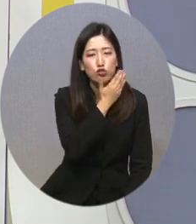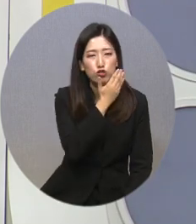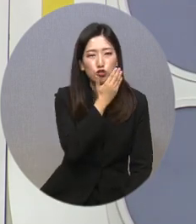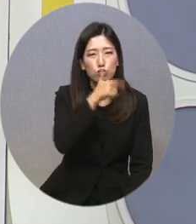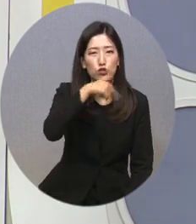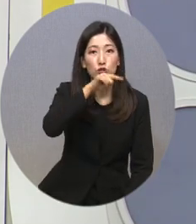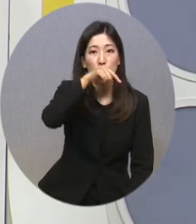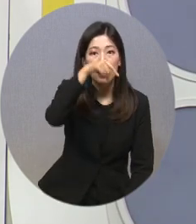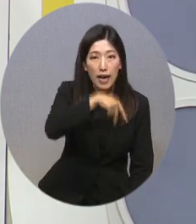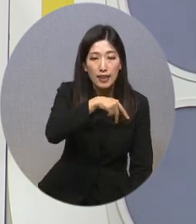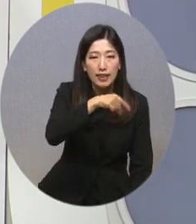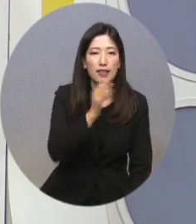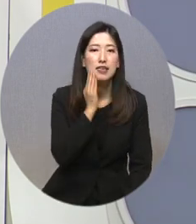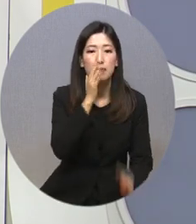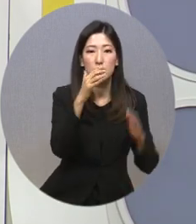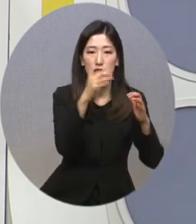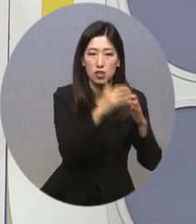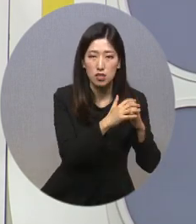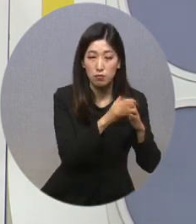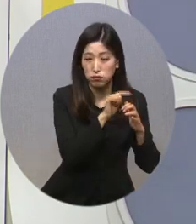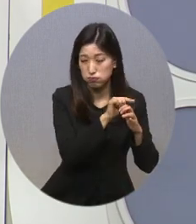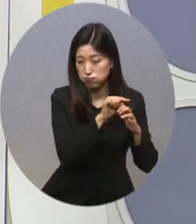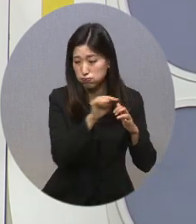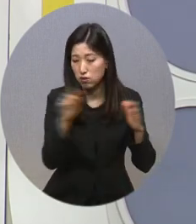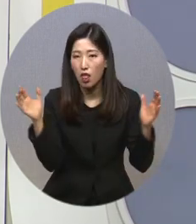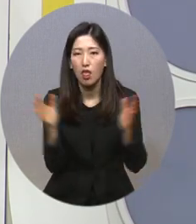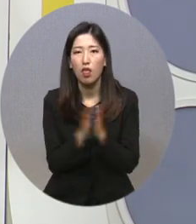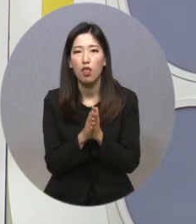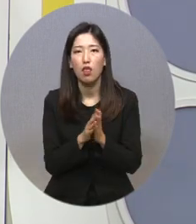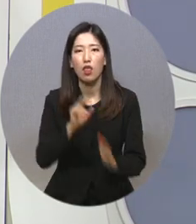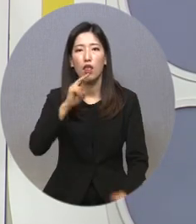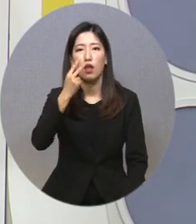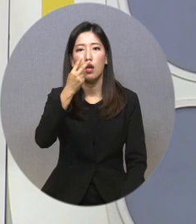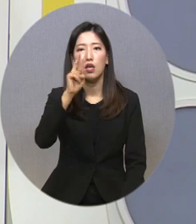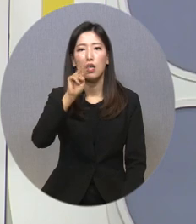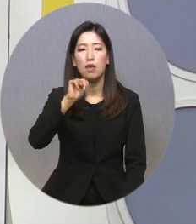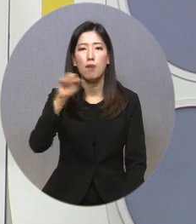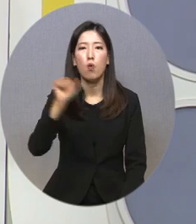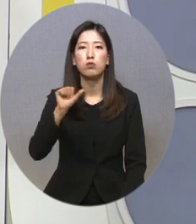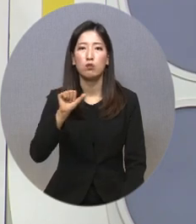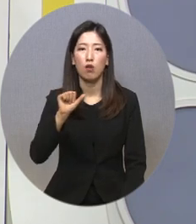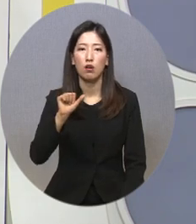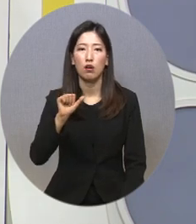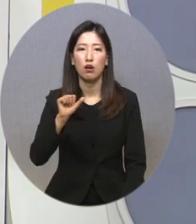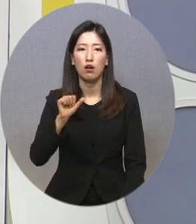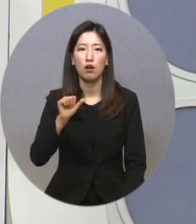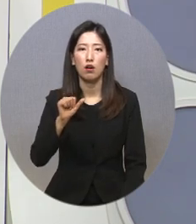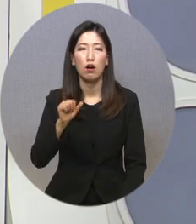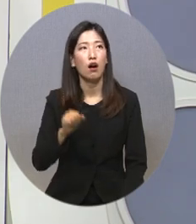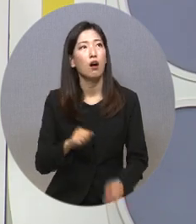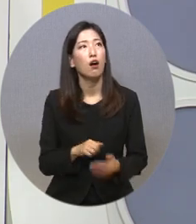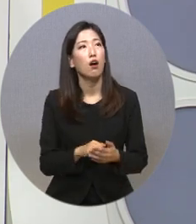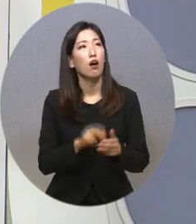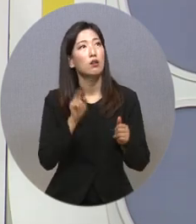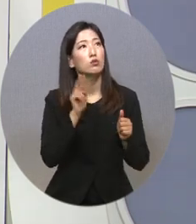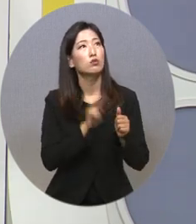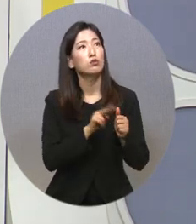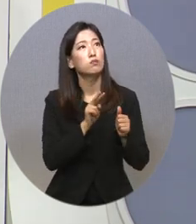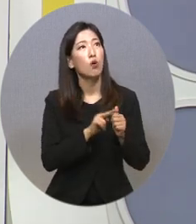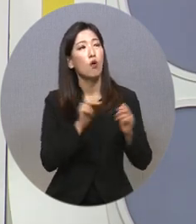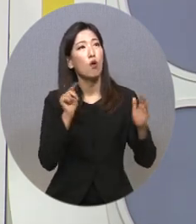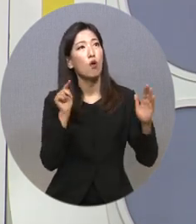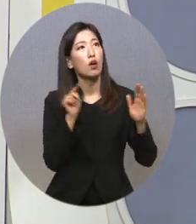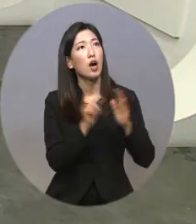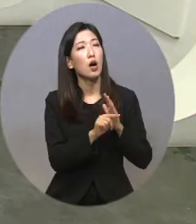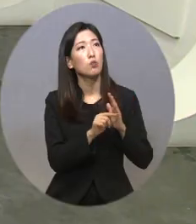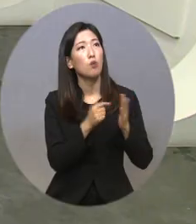네. 25,000개 정도 농수축산물을 지금 판매하고 있습니다. 우리가 슈퍼에 가도 살 게 그렇게 많지